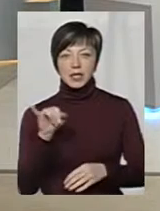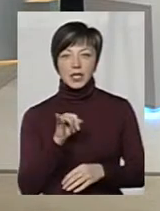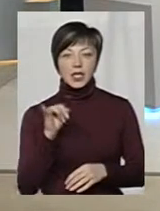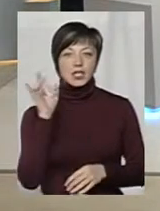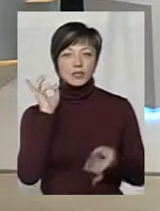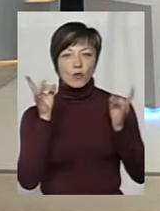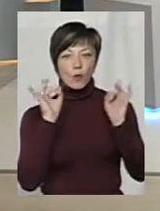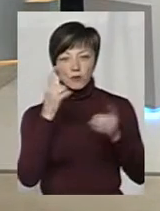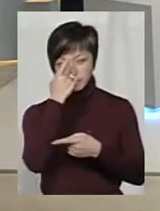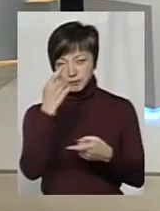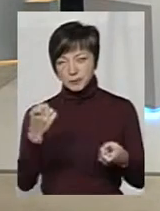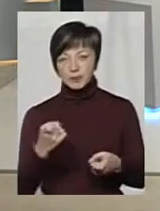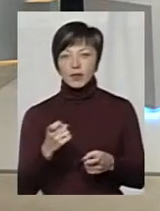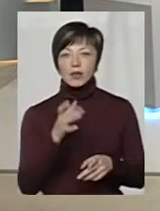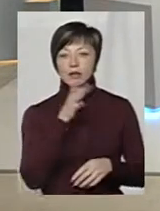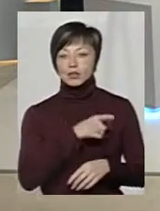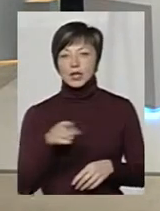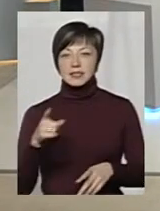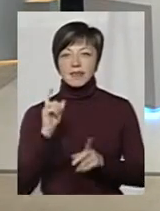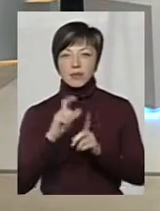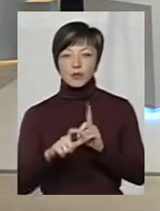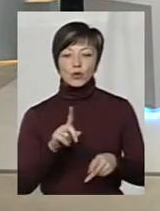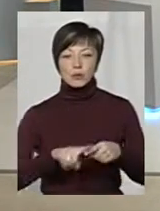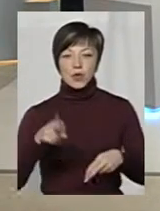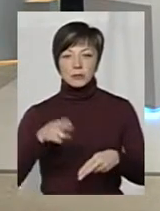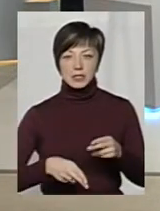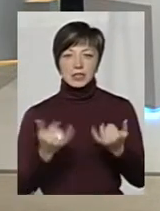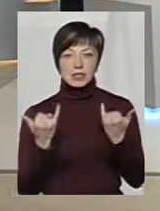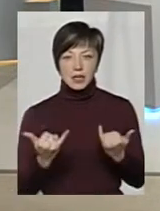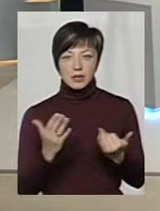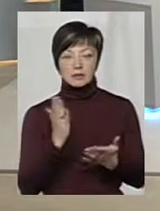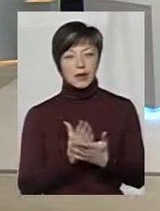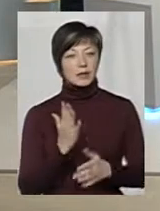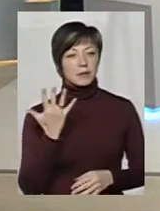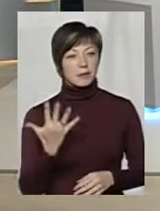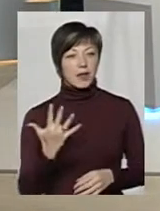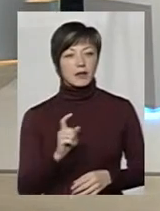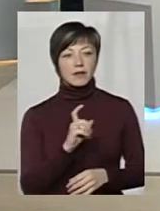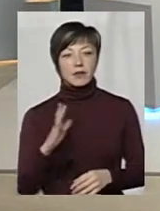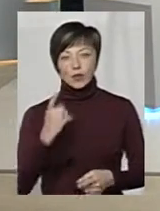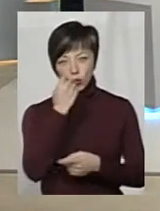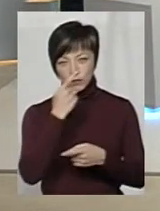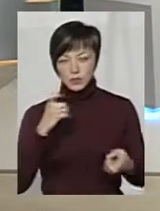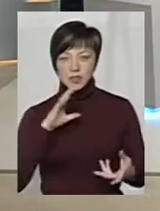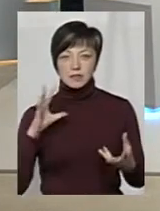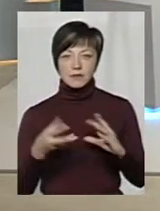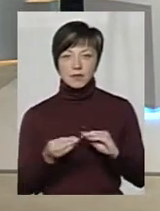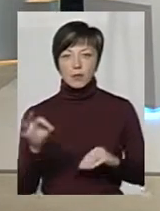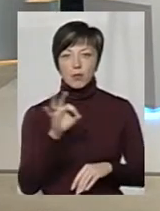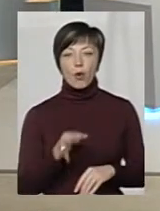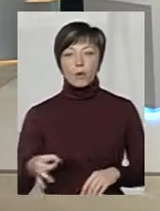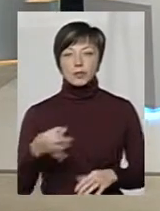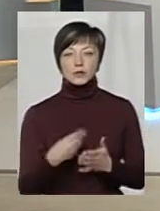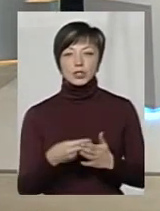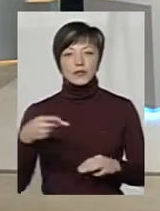буде сповіщати, коли час для відповіді добігатиме кінця. А просто зараз маєте 5 хвилин для озвучення звіту про обласний